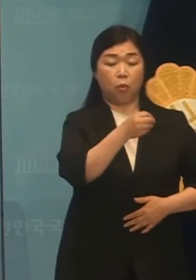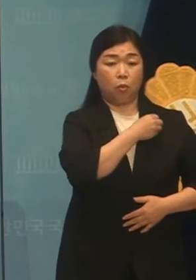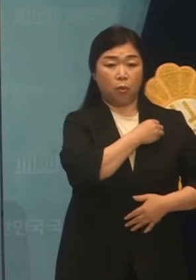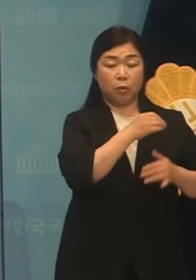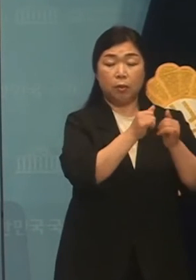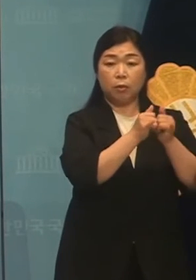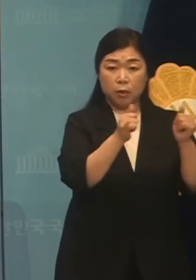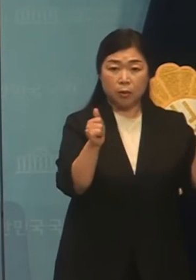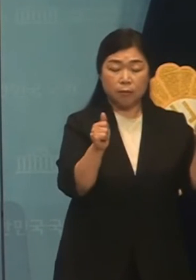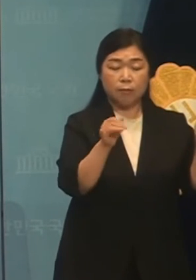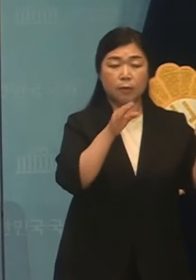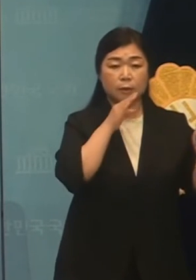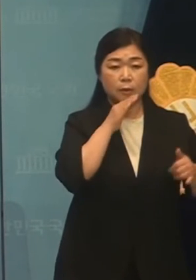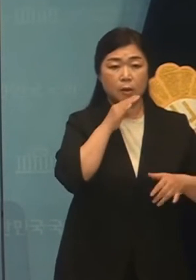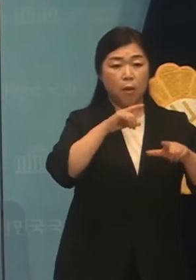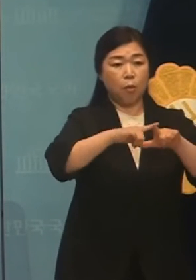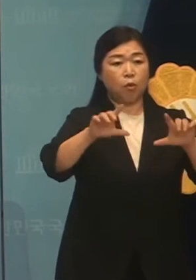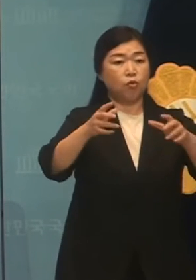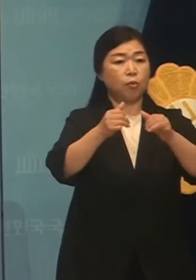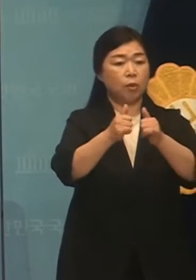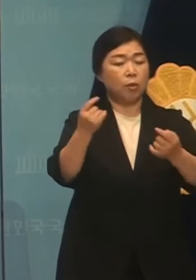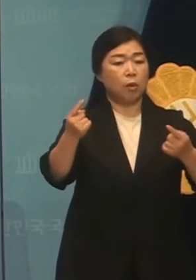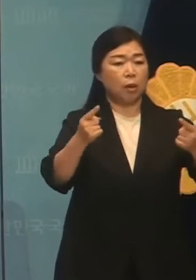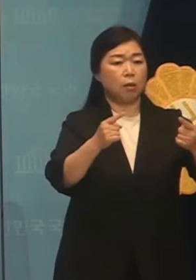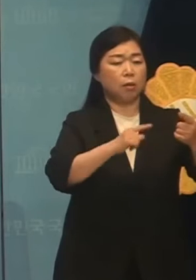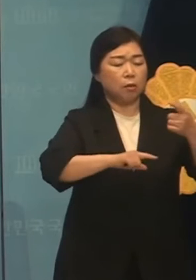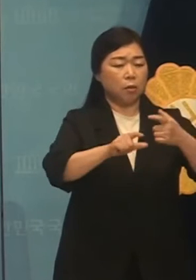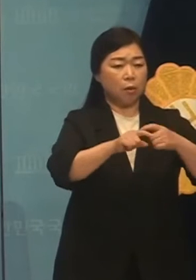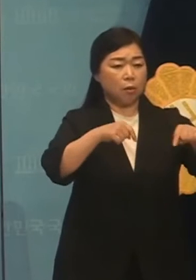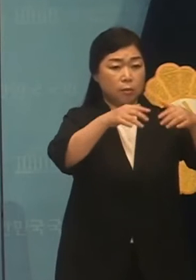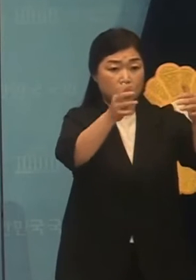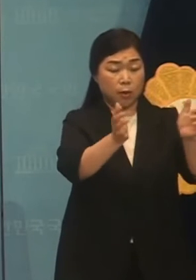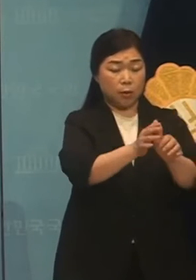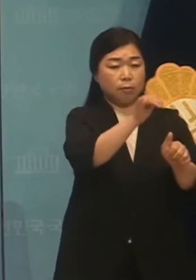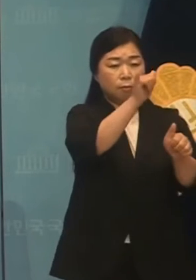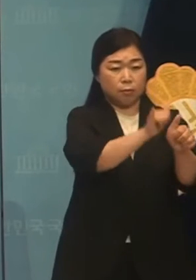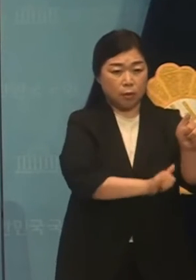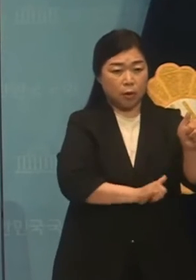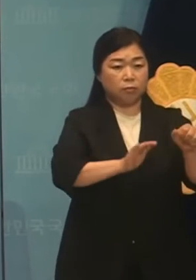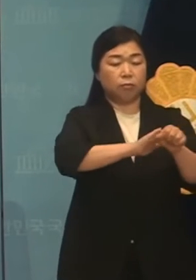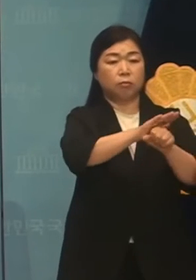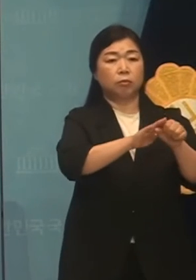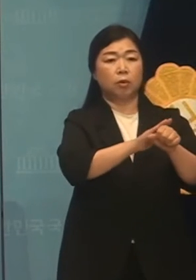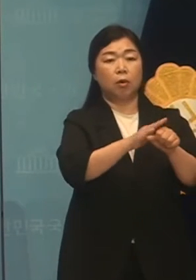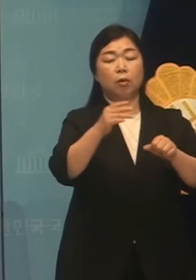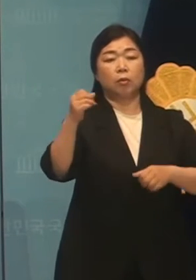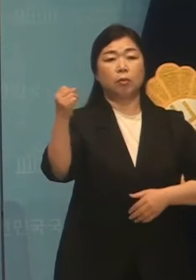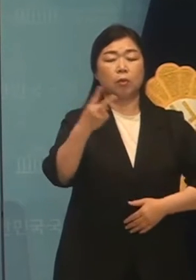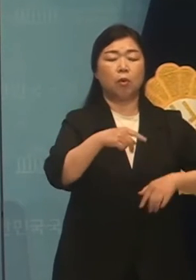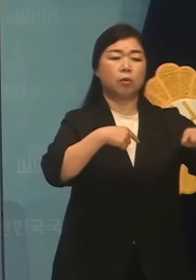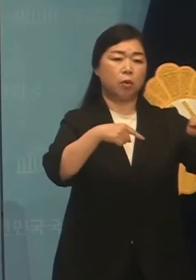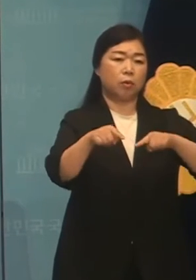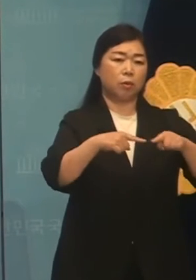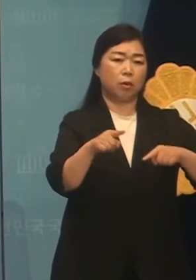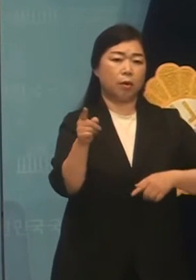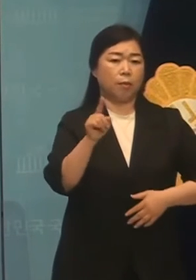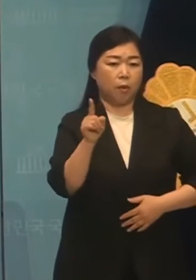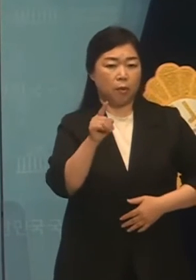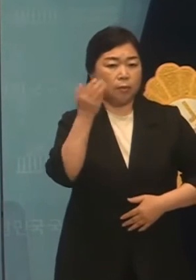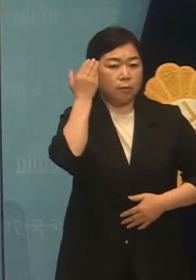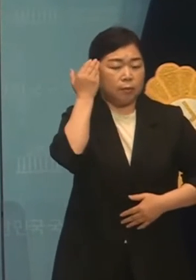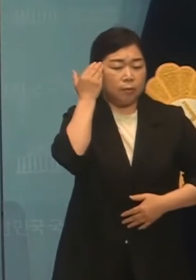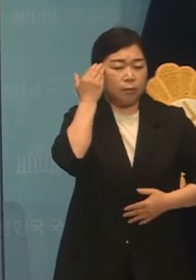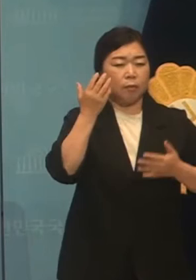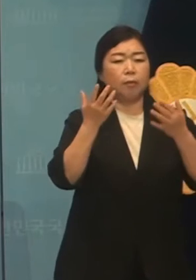당원들은 사실은 일반 국민들보다 당에 대해서 애정과 충성심 또 정치적인 소양이